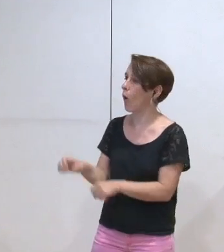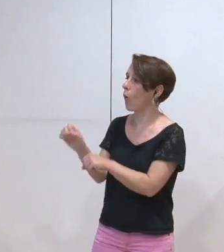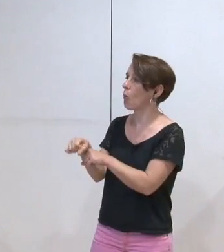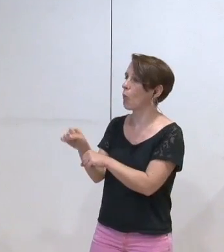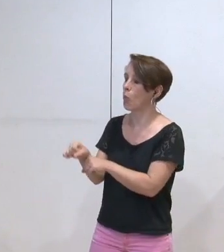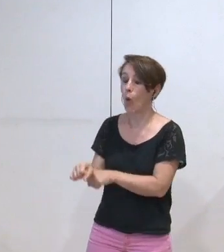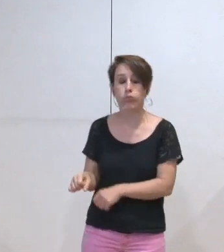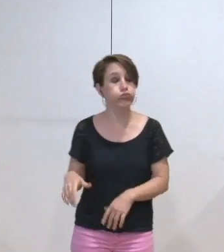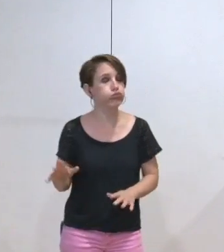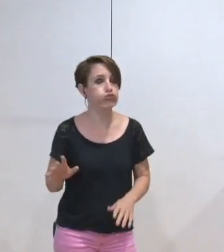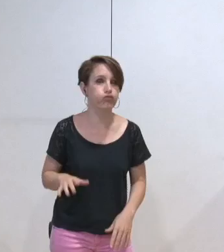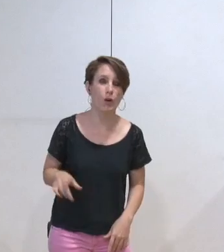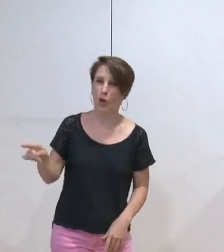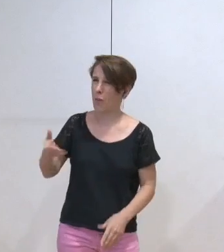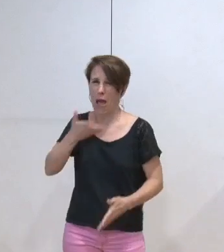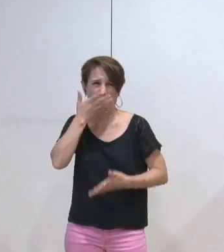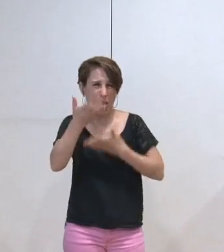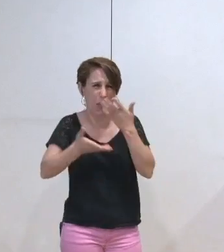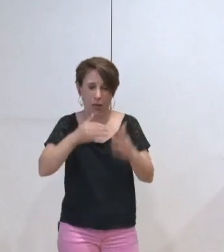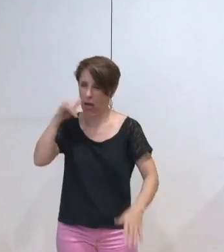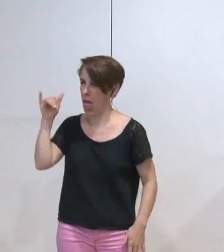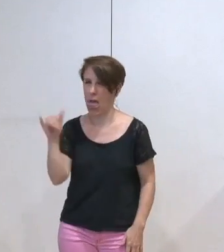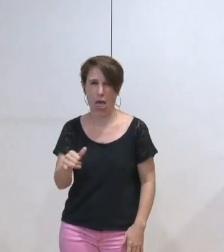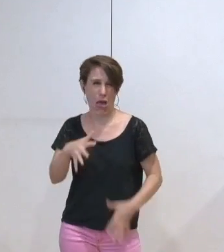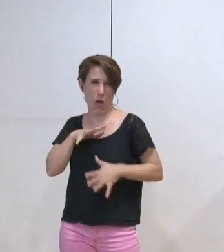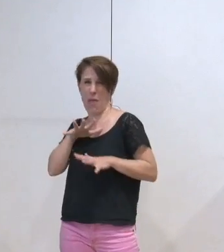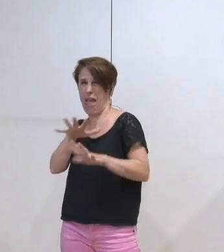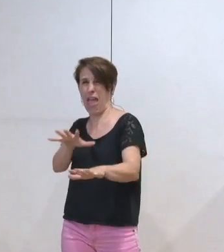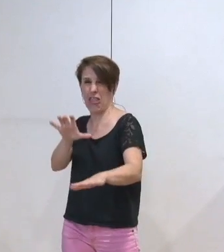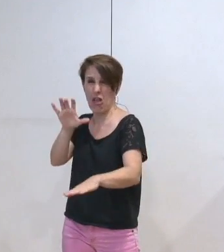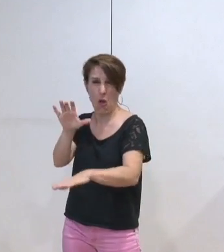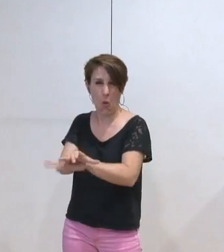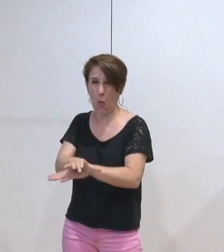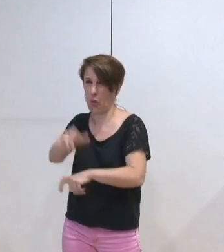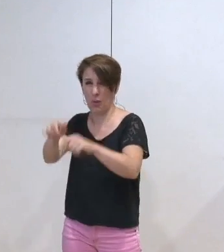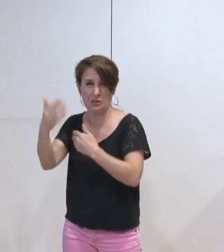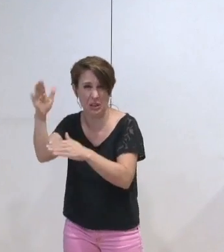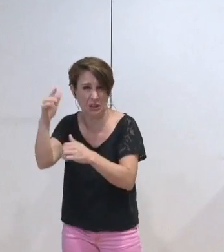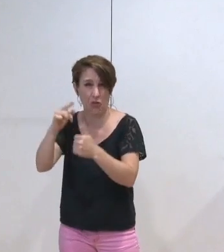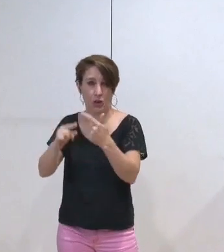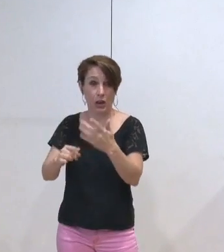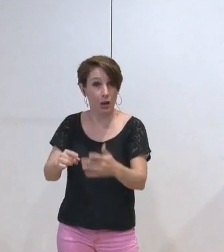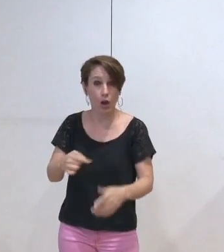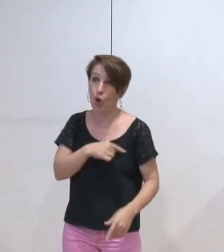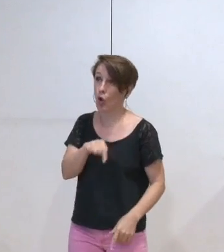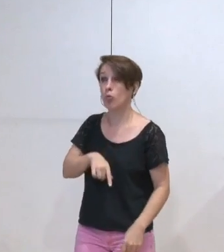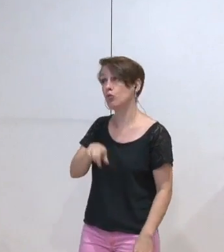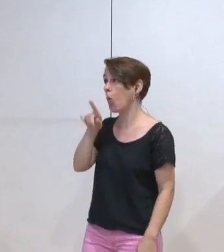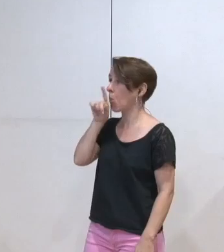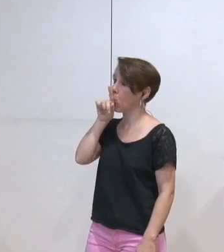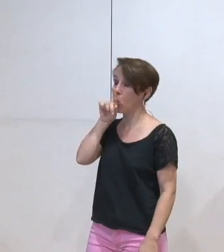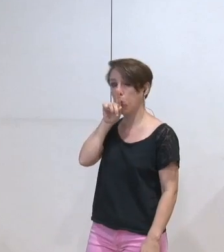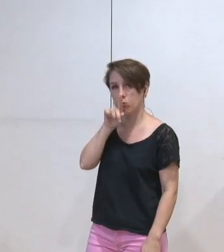national pouvait déverser son flot de haine comme ça dans les instances républicaines en toute impunité propager ses mensonges euh